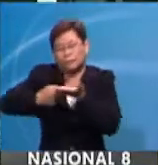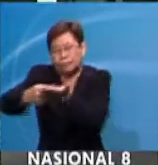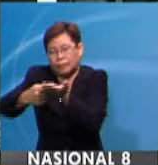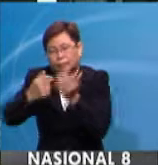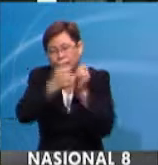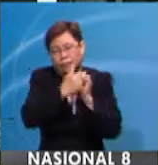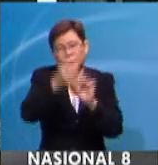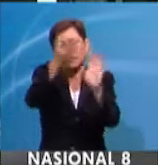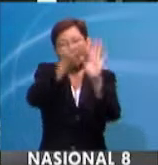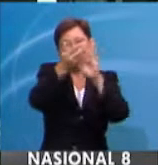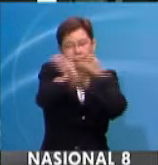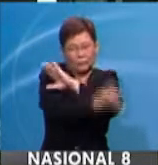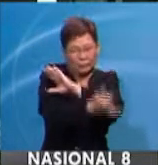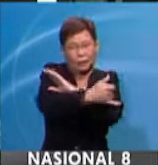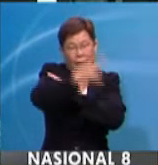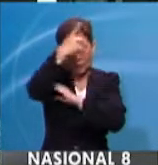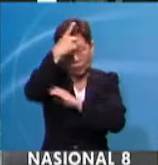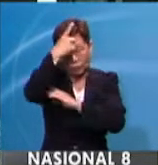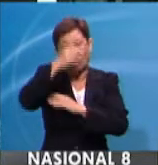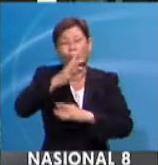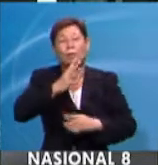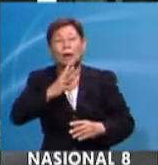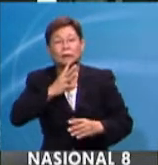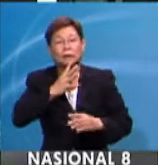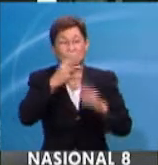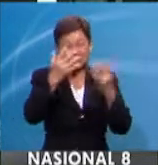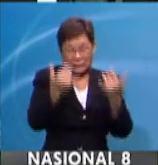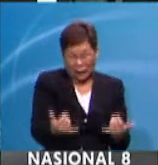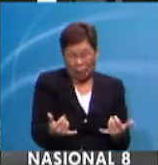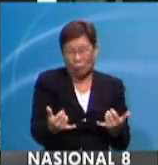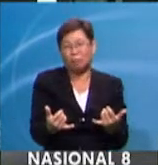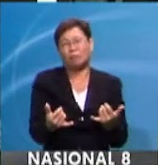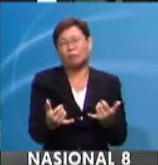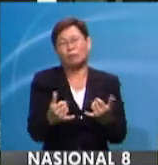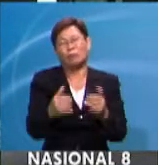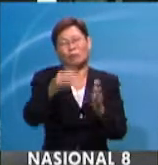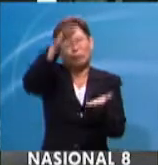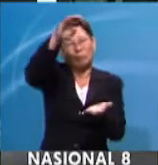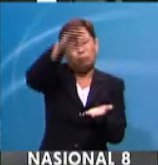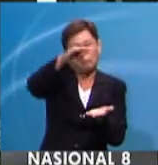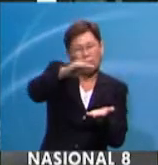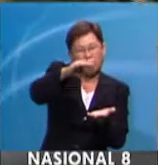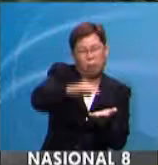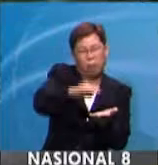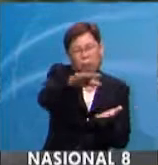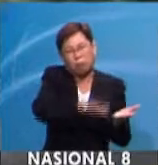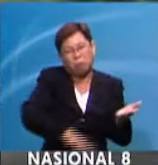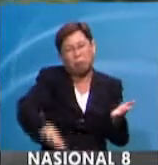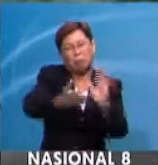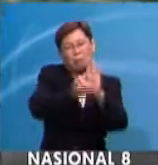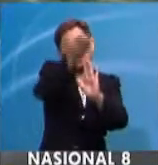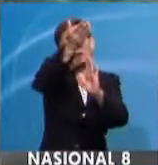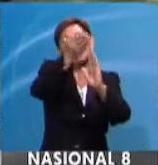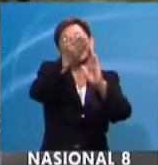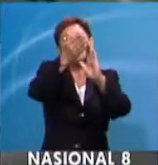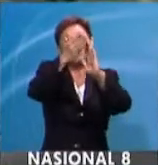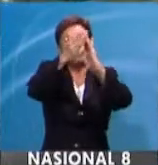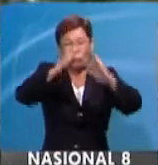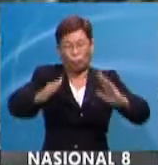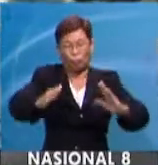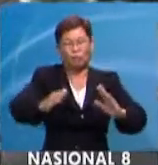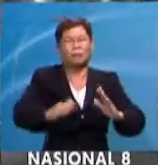bersama bank negara dan turahma diberkati situasi gini menyaksikan penurunan kadar protect kenaikan harga rumah